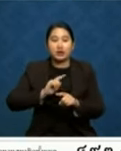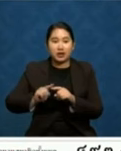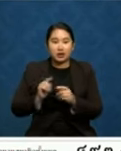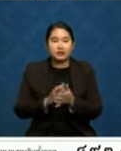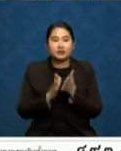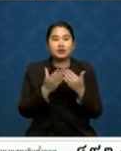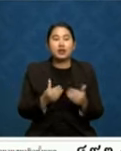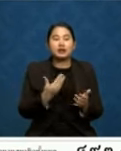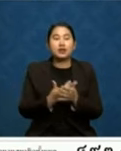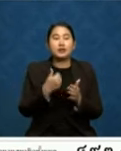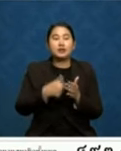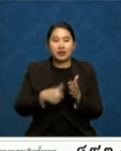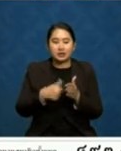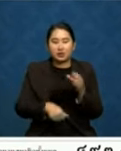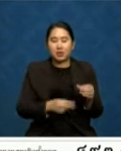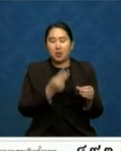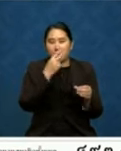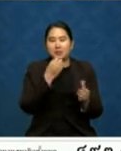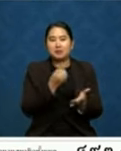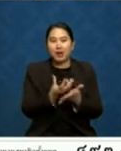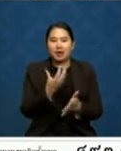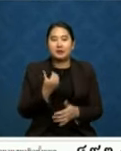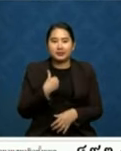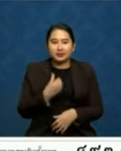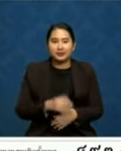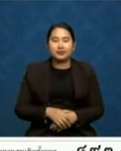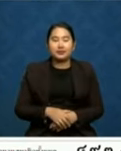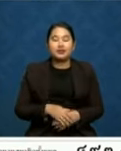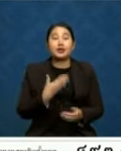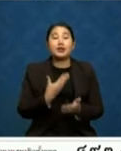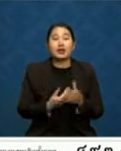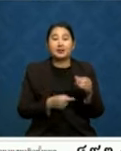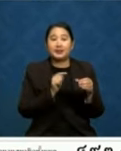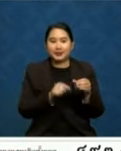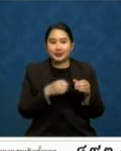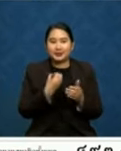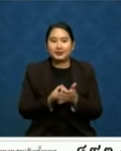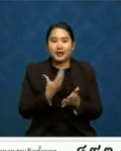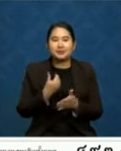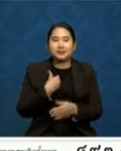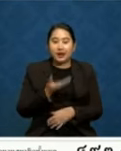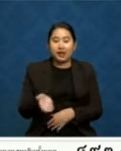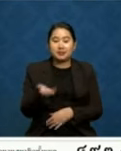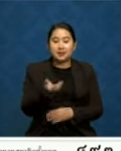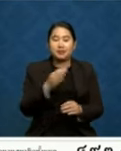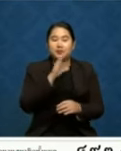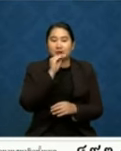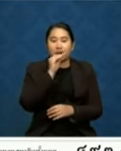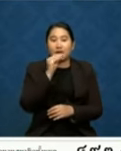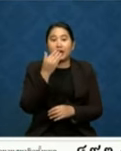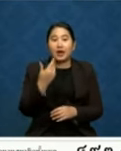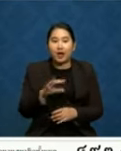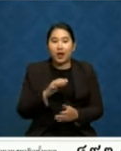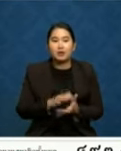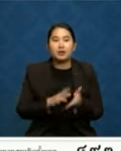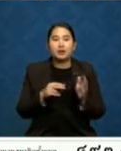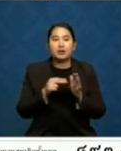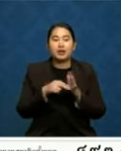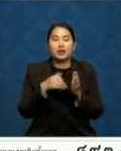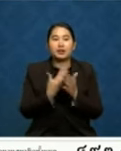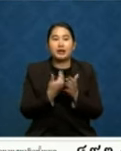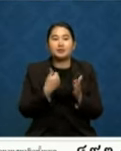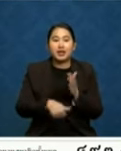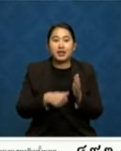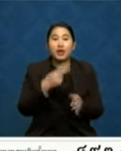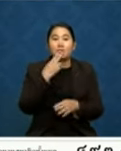ราภาษีต่อซองนี่มันสูงขึ้นอันนี้พออัตราภาษีต่อซองมันสูงขึ้นก็เป็นอย่างที่เพื่อนสมาชิกหลายคนกล่าวภาษีเถื่อน